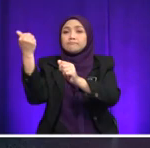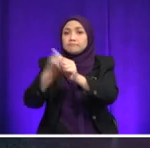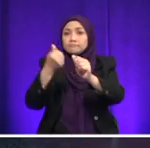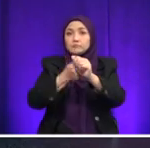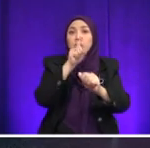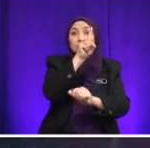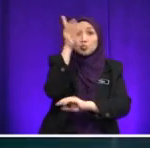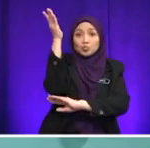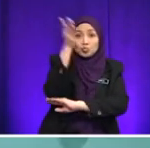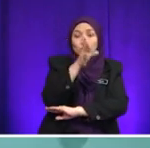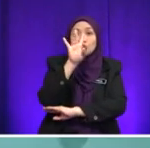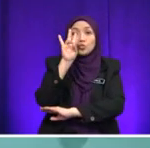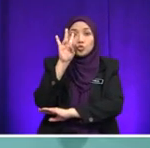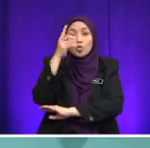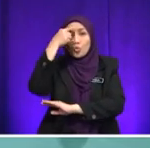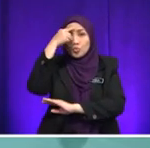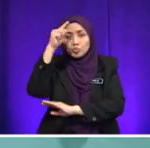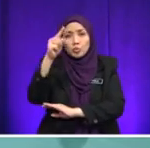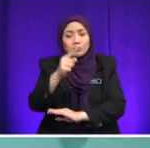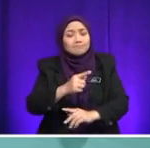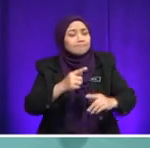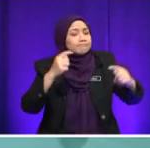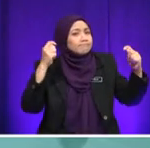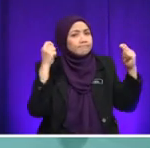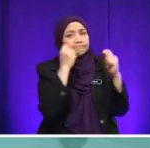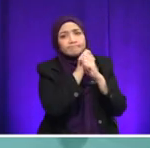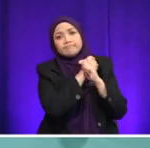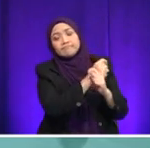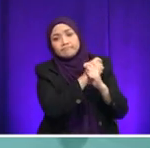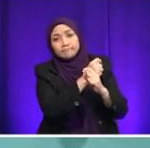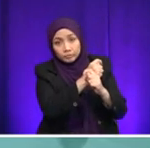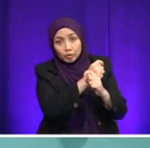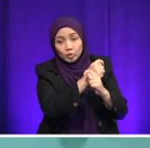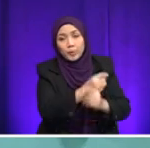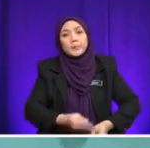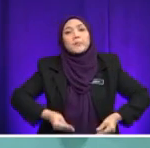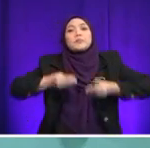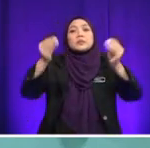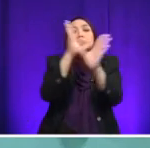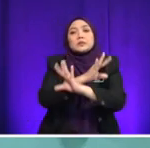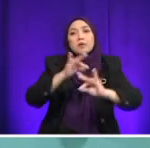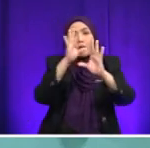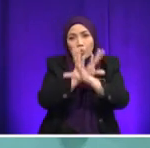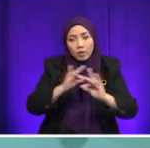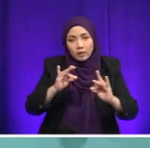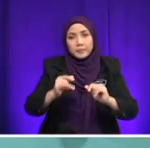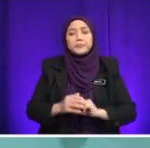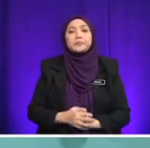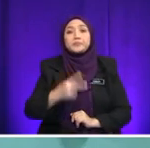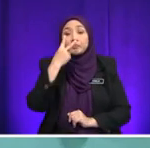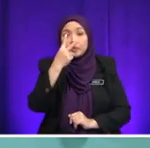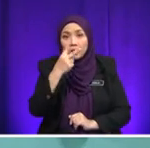untuk menegaskan tentang penentangan mereka terhadap penyerahan serawa kemudian kalau kita lihat